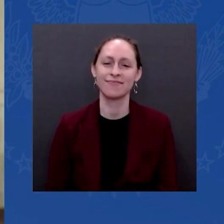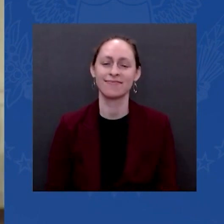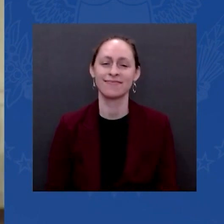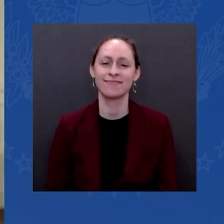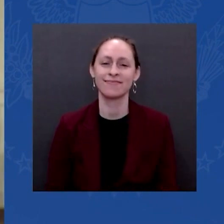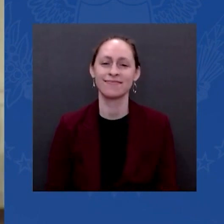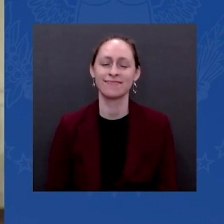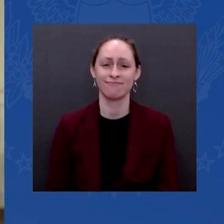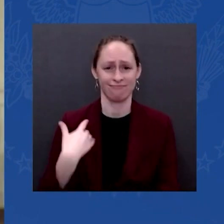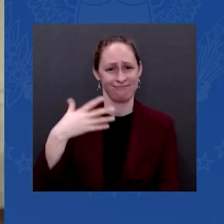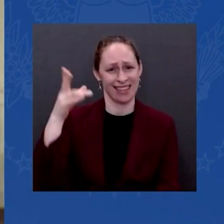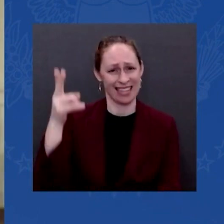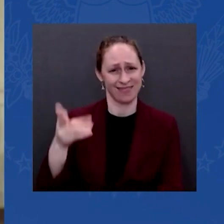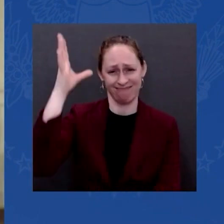poziomu